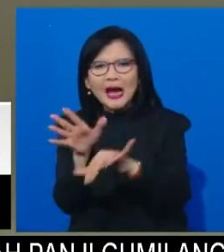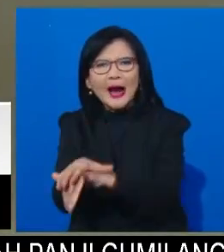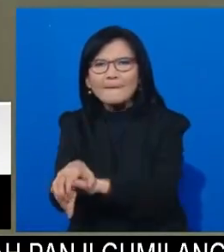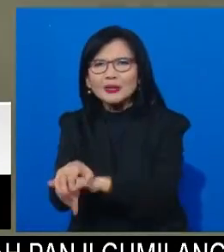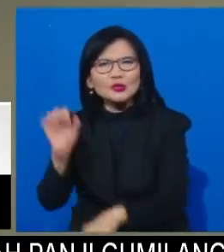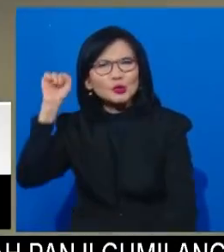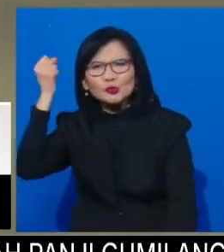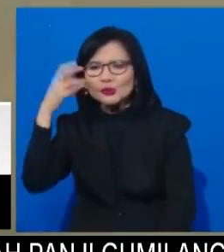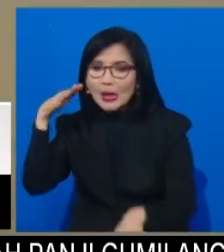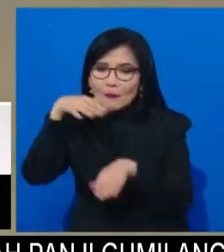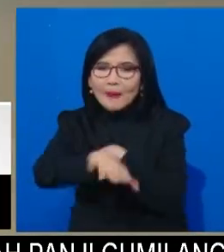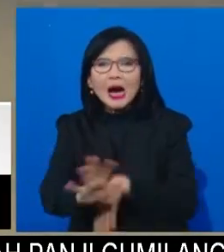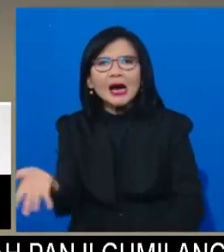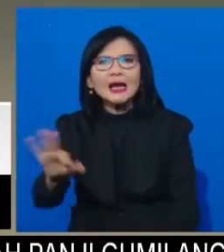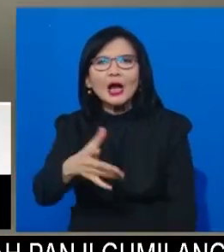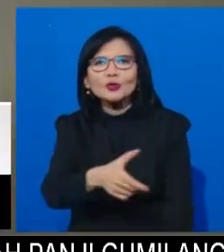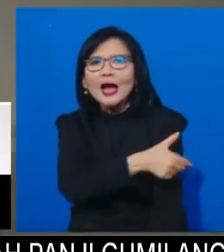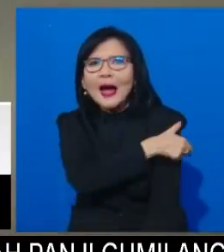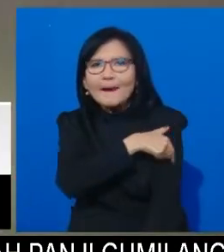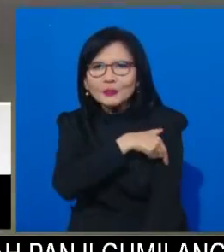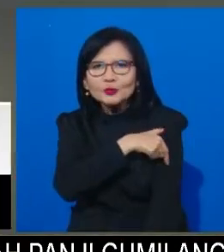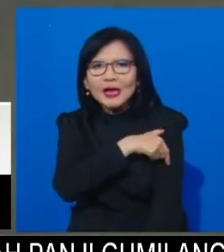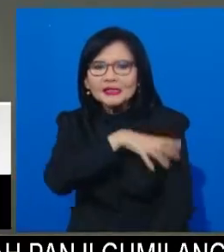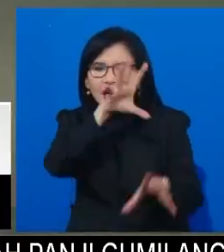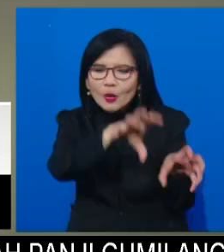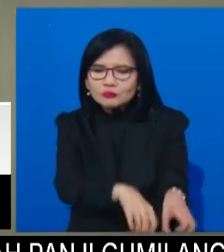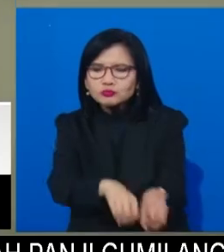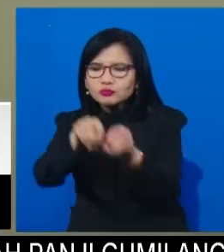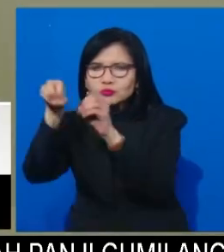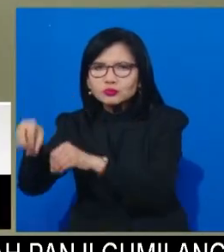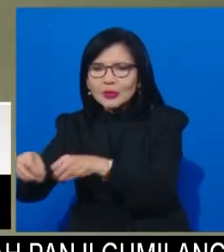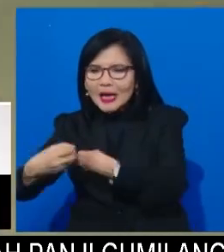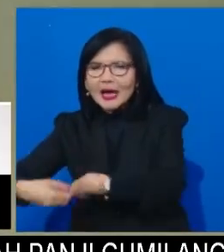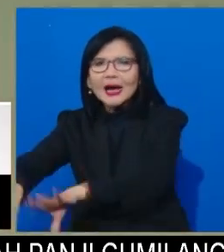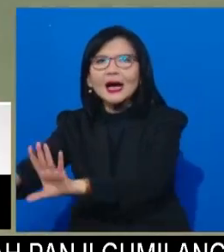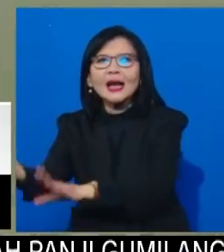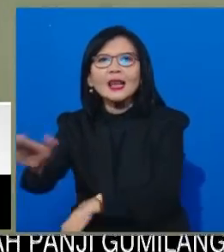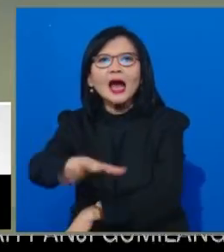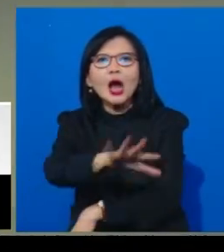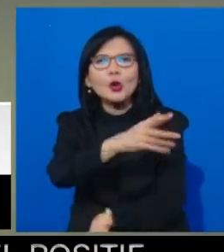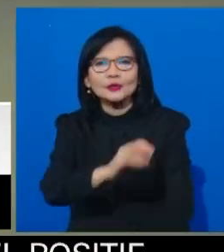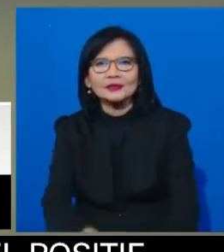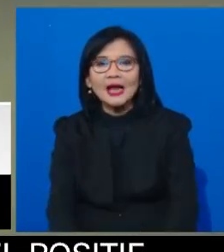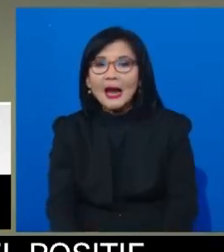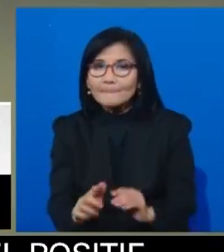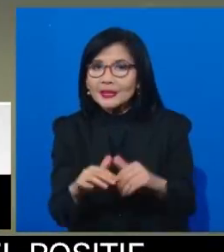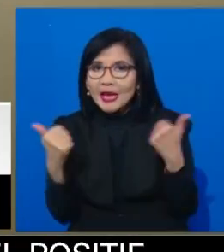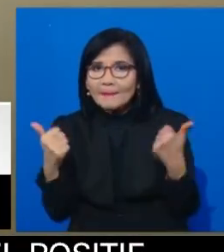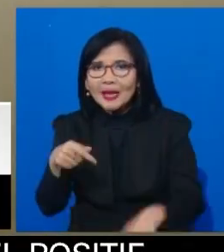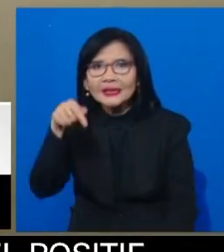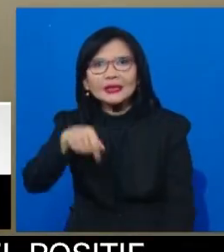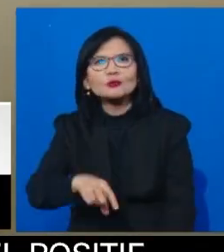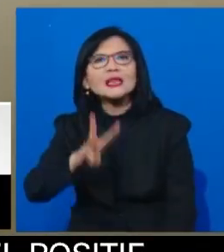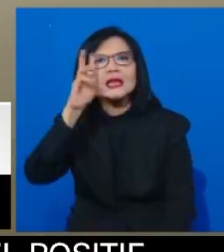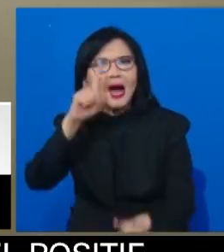menuju laut lepas. Petugas Balawista mengevakuasi penyu sisik tersebut ke laut. Penyelamatan di lokasi ini adalah yang